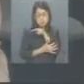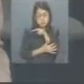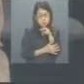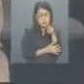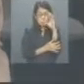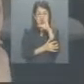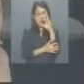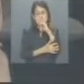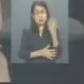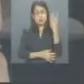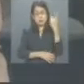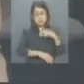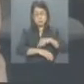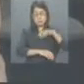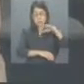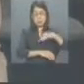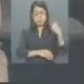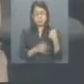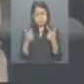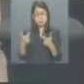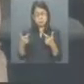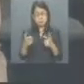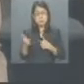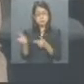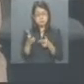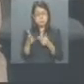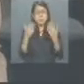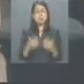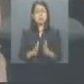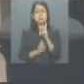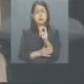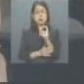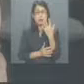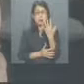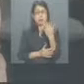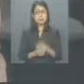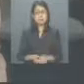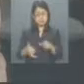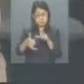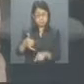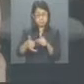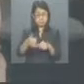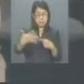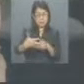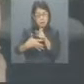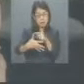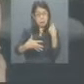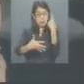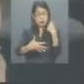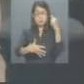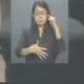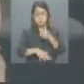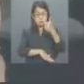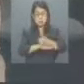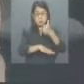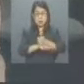นี้เป็นเหตุให้คนร้ายเสียชีวิต5คนนะคะหนึ่งในนั้นมีรายงานว่าเป็นแกนนำกลุ่ม AKK ระดับสั่งการที่เคยร่วมกันลอบว